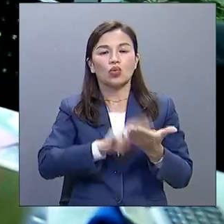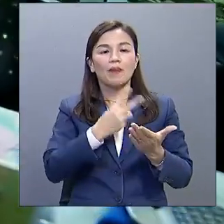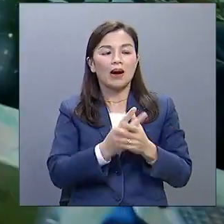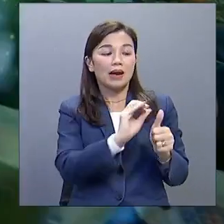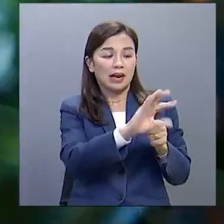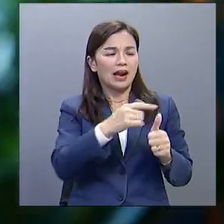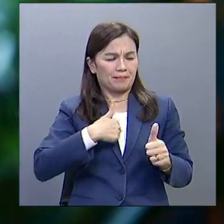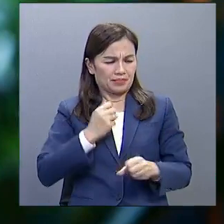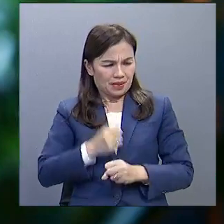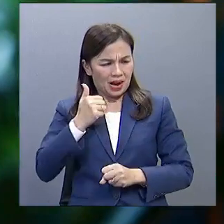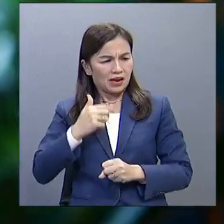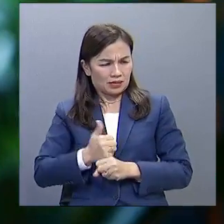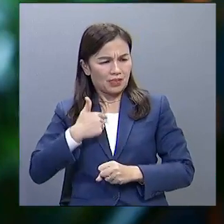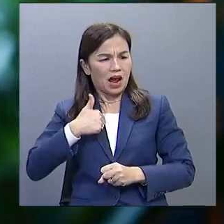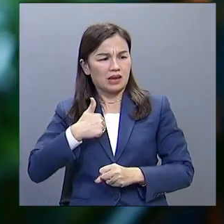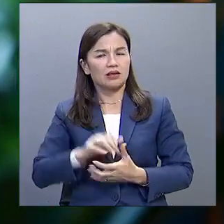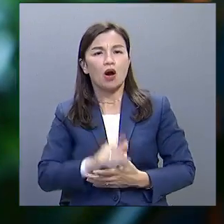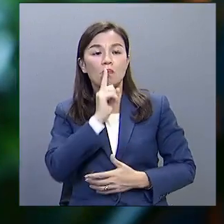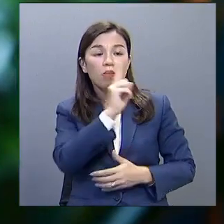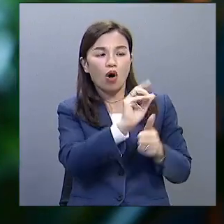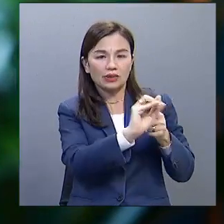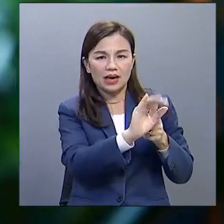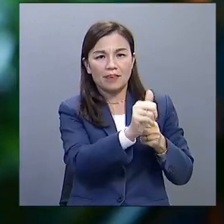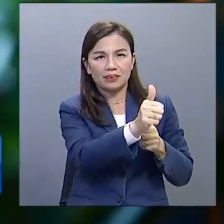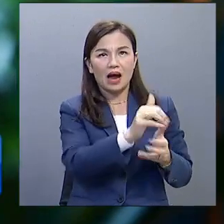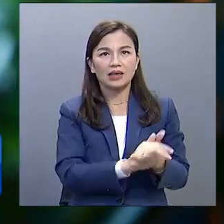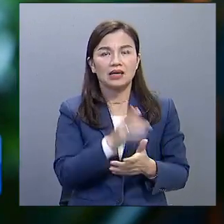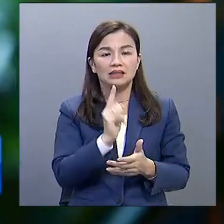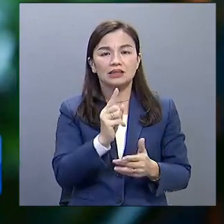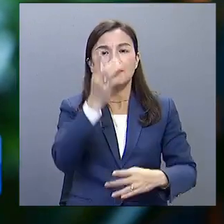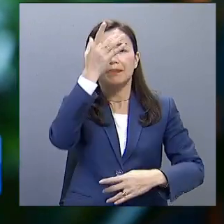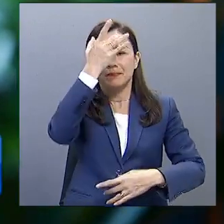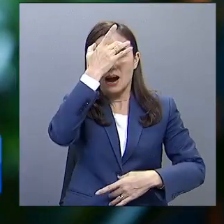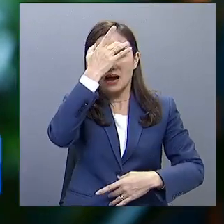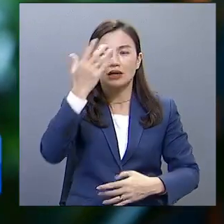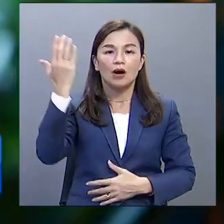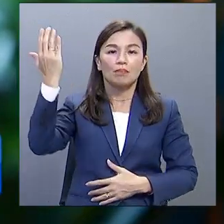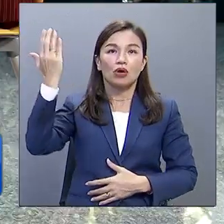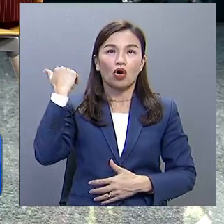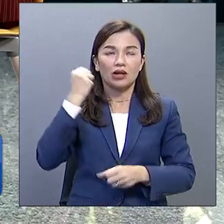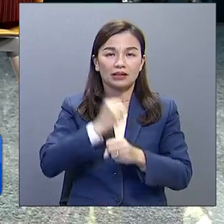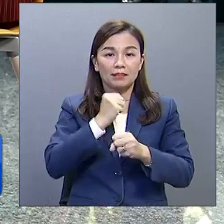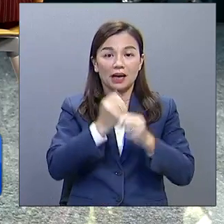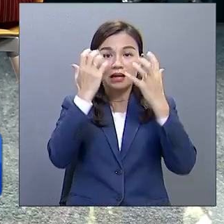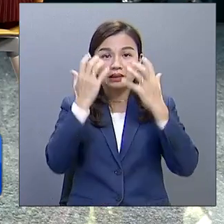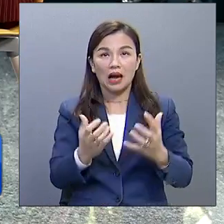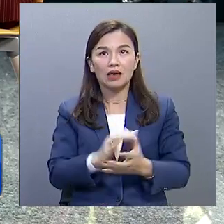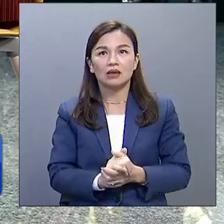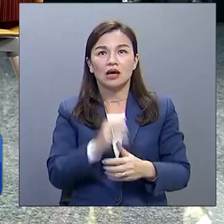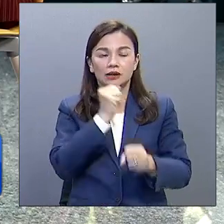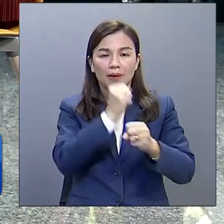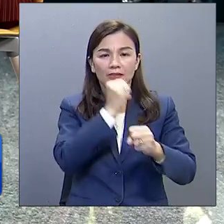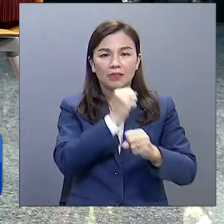ไข้ว่าหมอทำได้ใช่ไหมคะทีนี้เนี่ยเริ่มจากหมอที่ป่วยอะค่ะคือเมื่อก่อนหมอก็ทำงานเยอะอย่างที่คนรู้หมอทำงาน